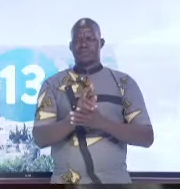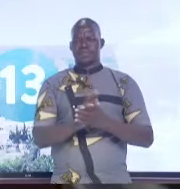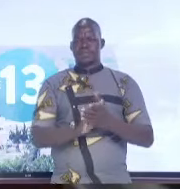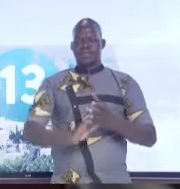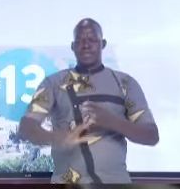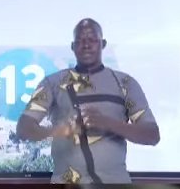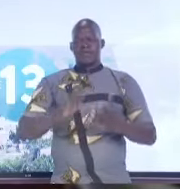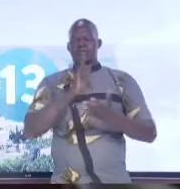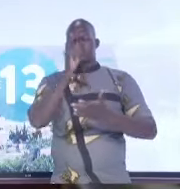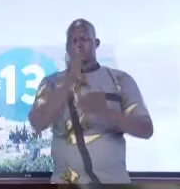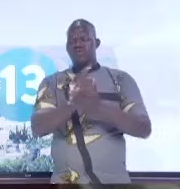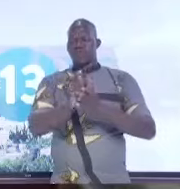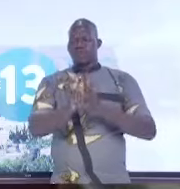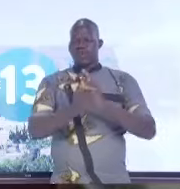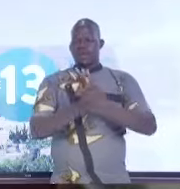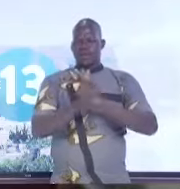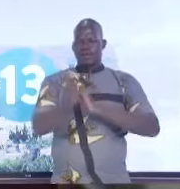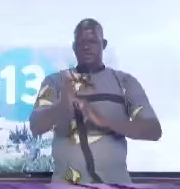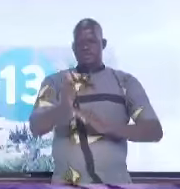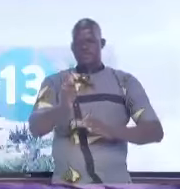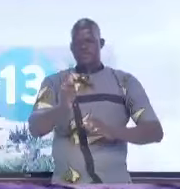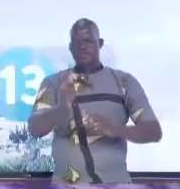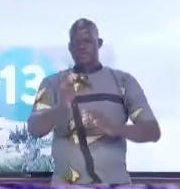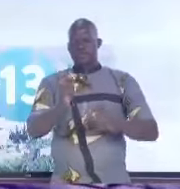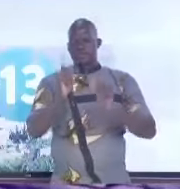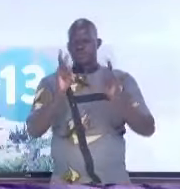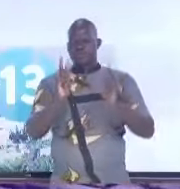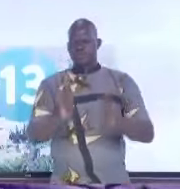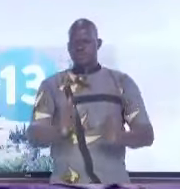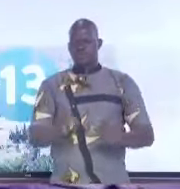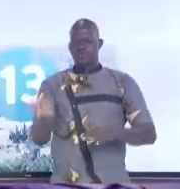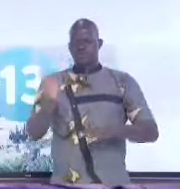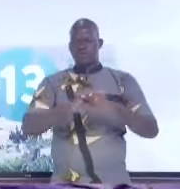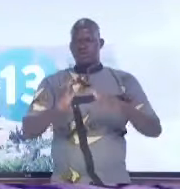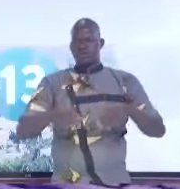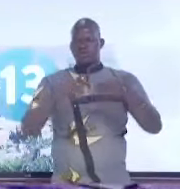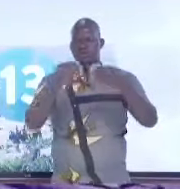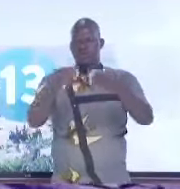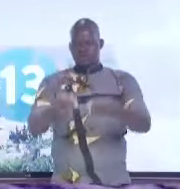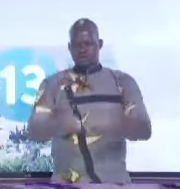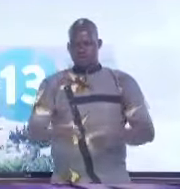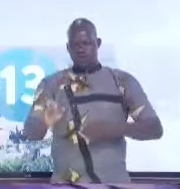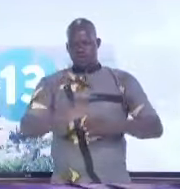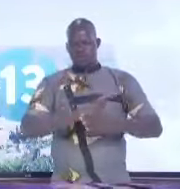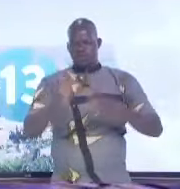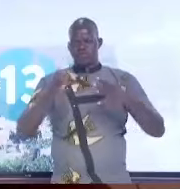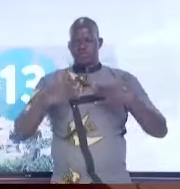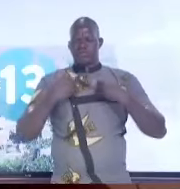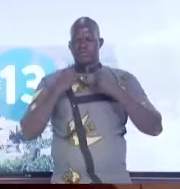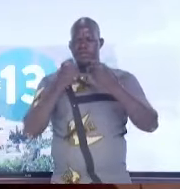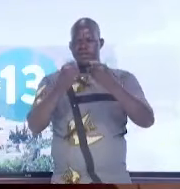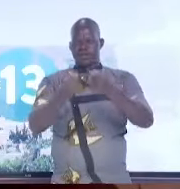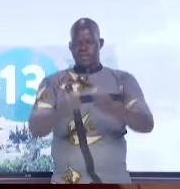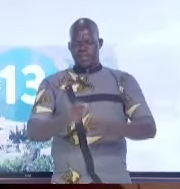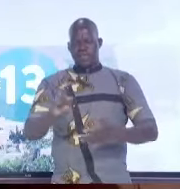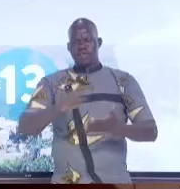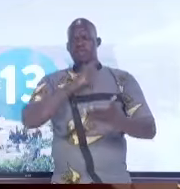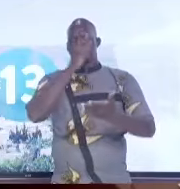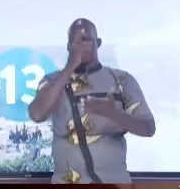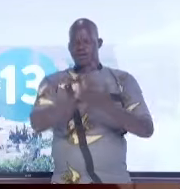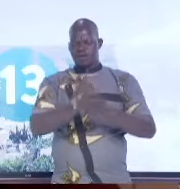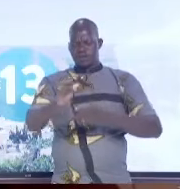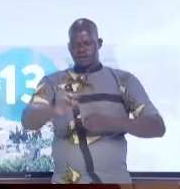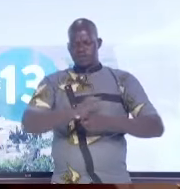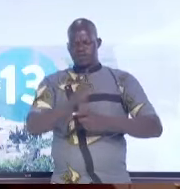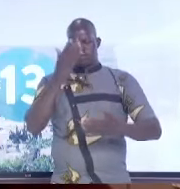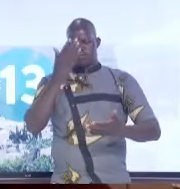S'assurer de la qualité des ressources humaines médicales mises à la disposition des formations sanitaires et garantir des soins